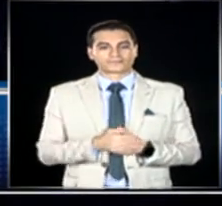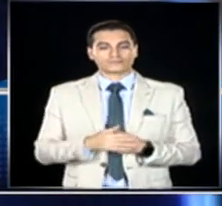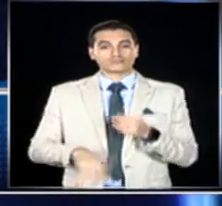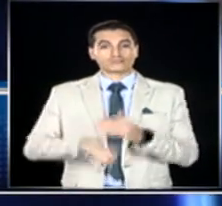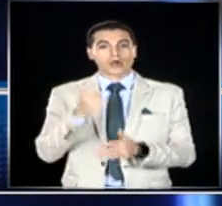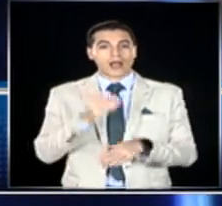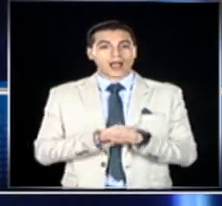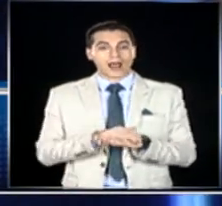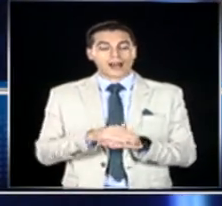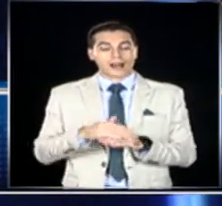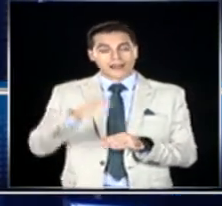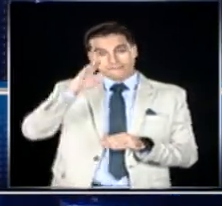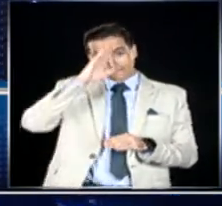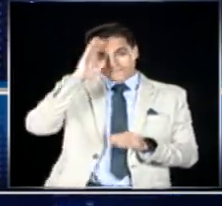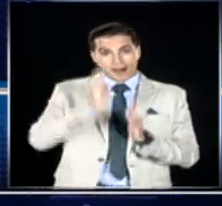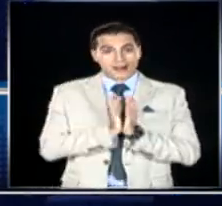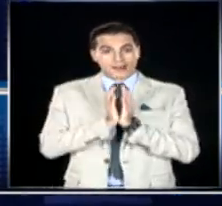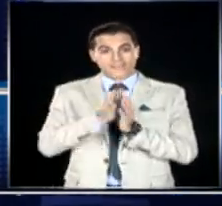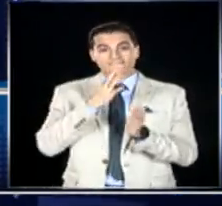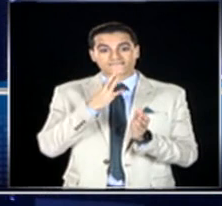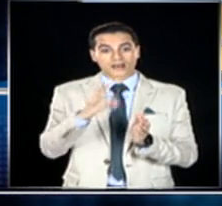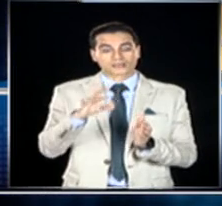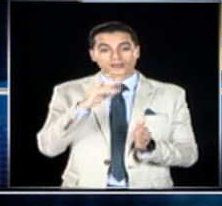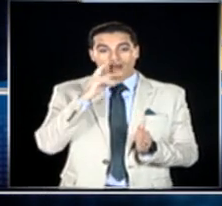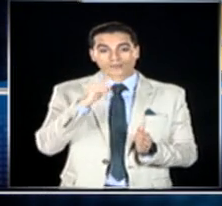حصلت على وسام ملكي من الملك